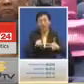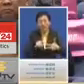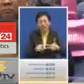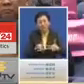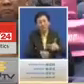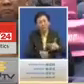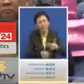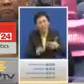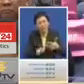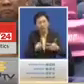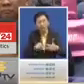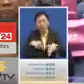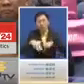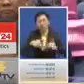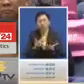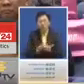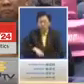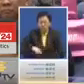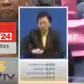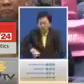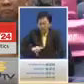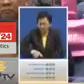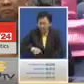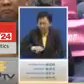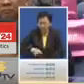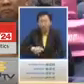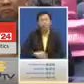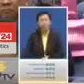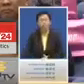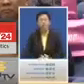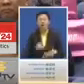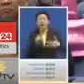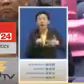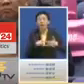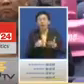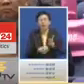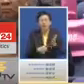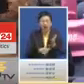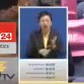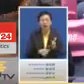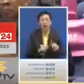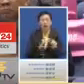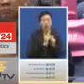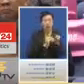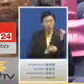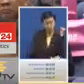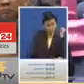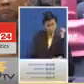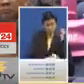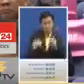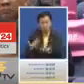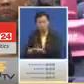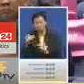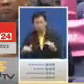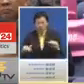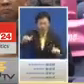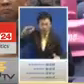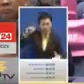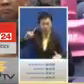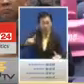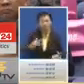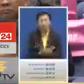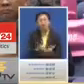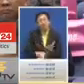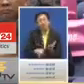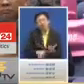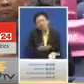อมครับท่านประธานที่ชาวบ้านเสียจนๆแล้วที่ความจนกับความรวยมันถ่างออกจากกันเยอะที่สุดคือชาวบ้านแบกภาษีท